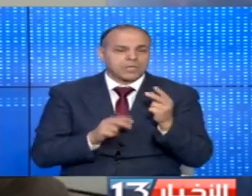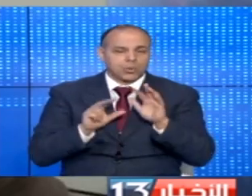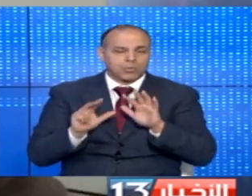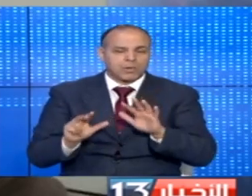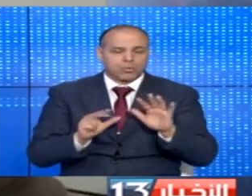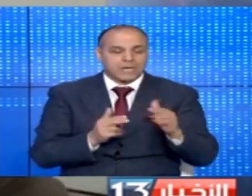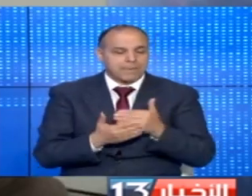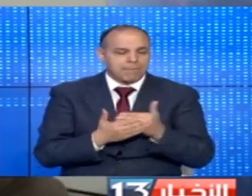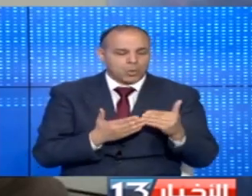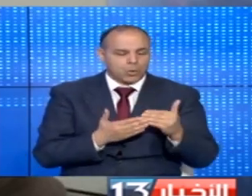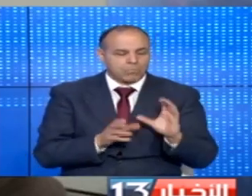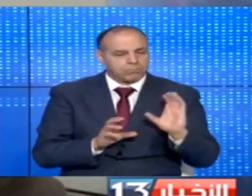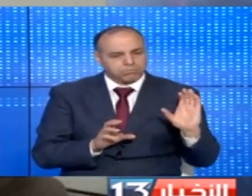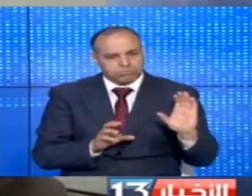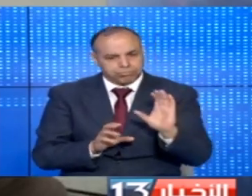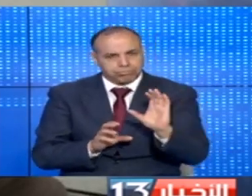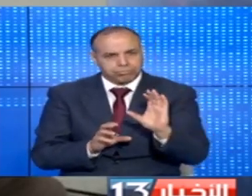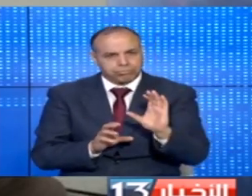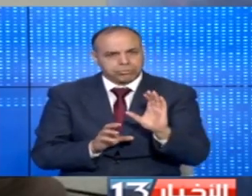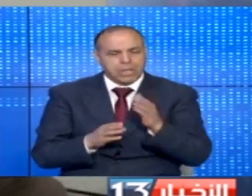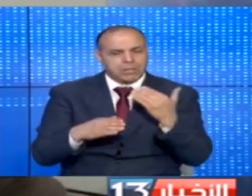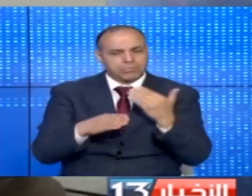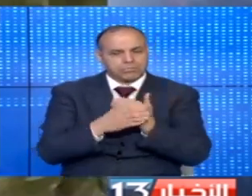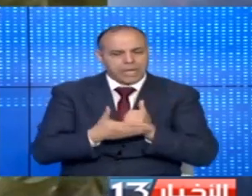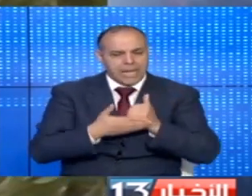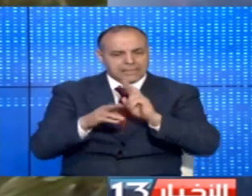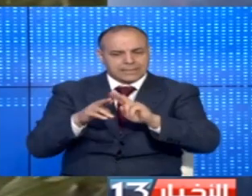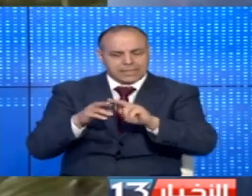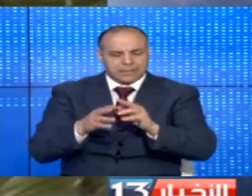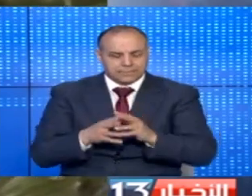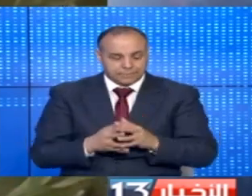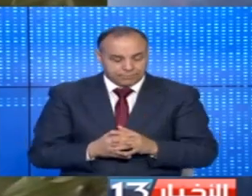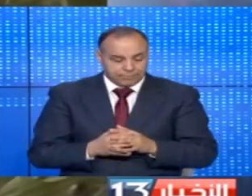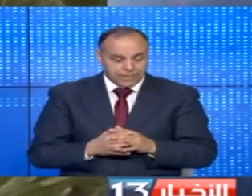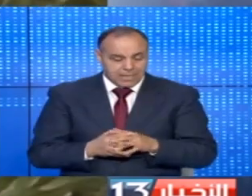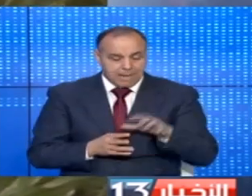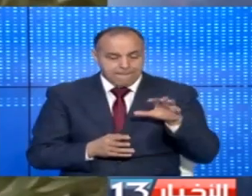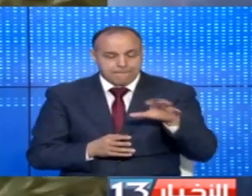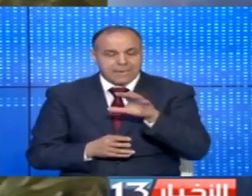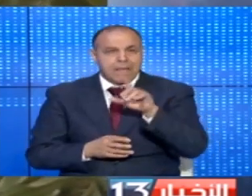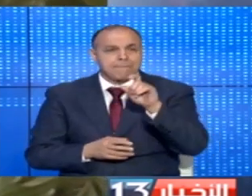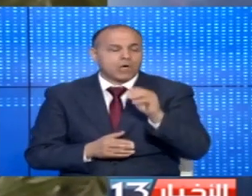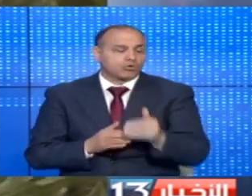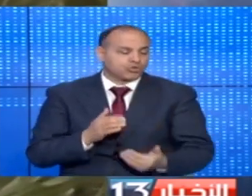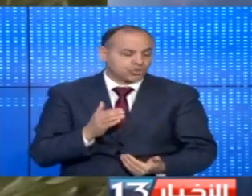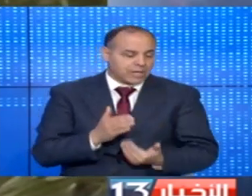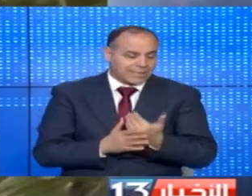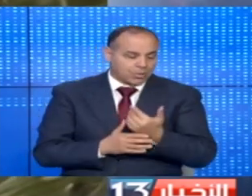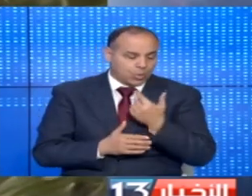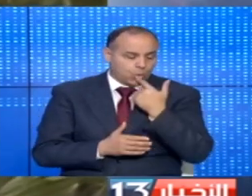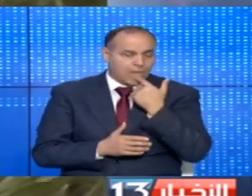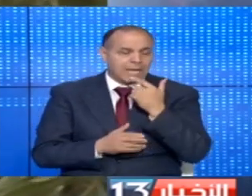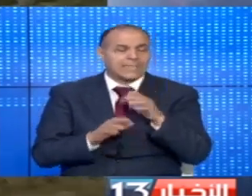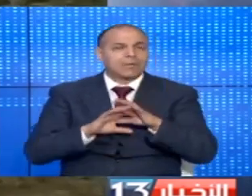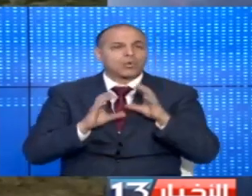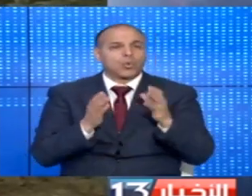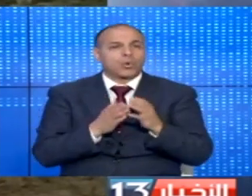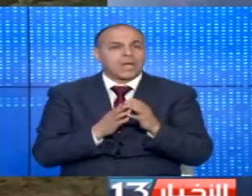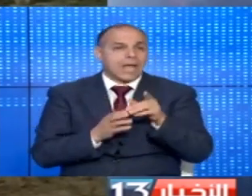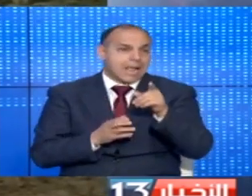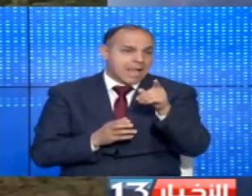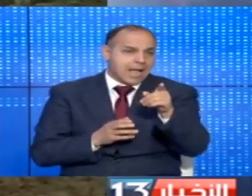دينار وبوش يقوموا بعمليه الداخل المستوى مناطق وس قويه جديده ضعفت مساحه وحتى له